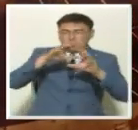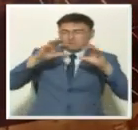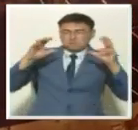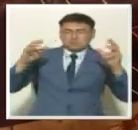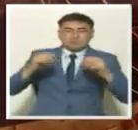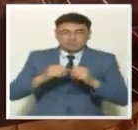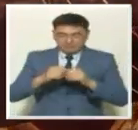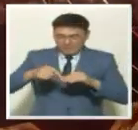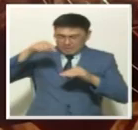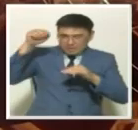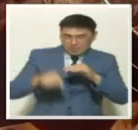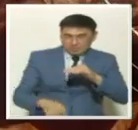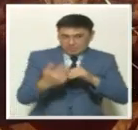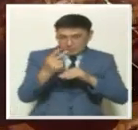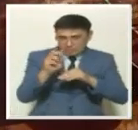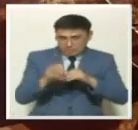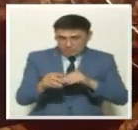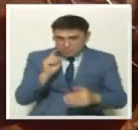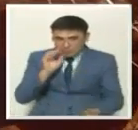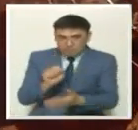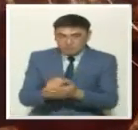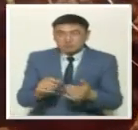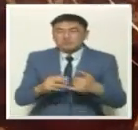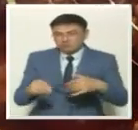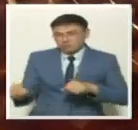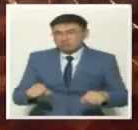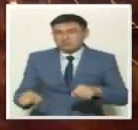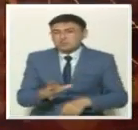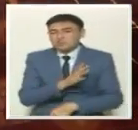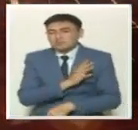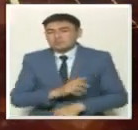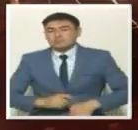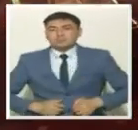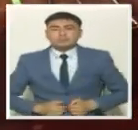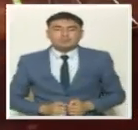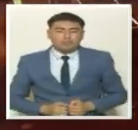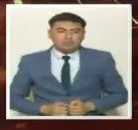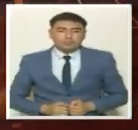глубине около 3 километров сейсмологи зафиксировали подземные толчки.